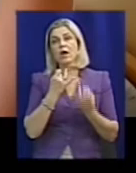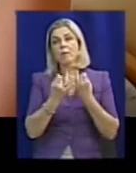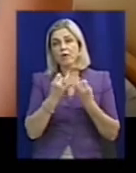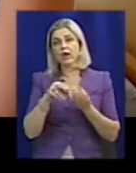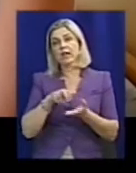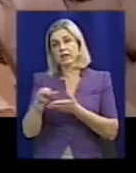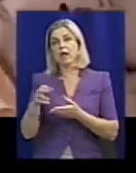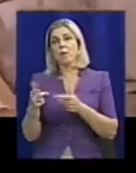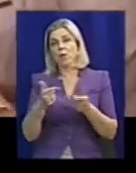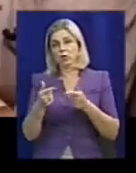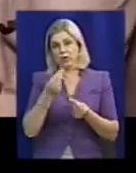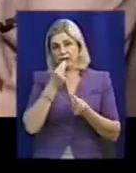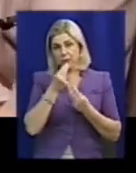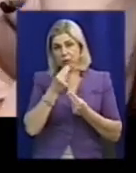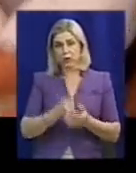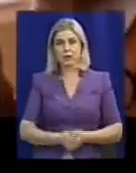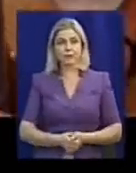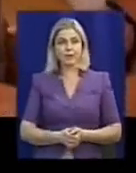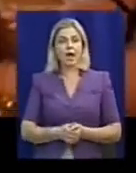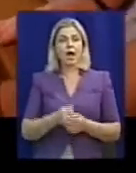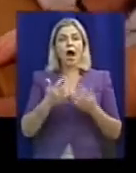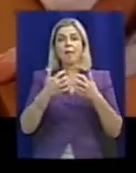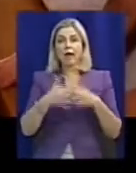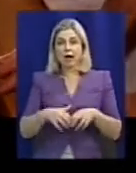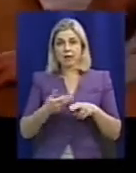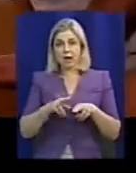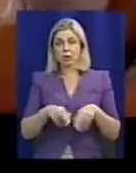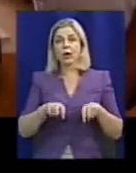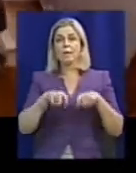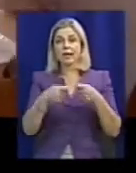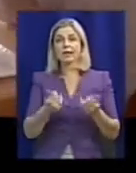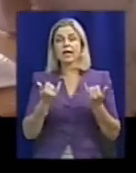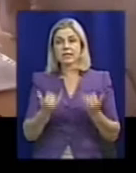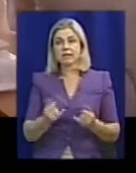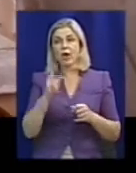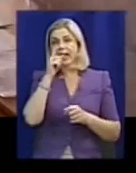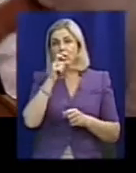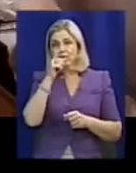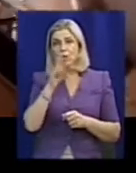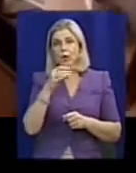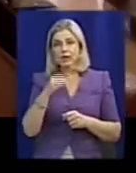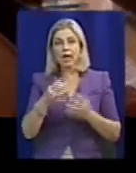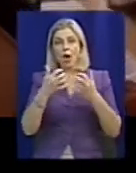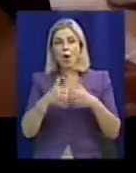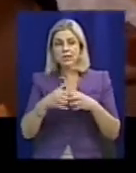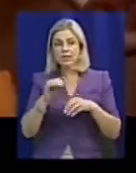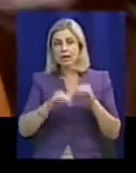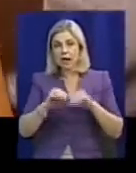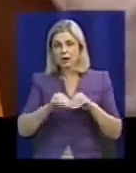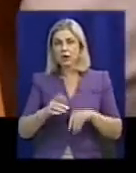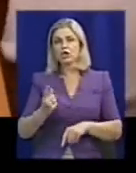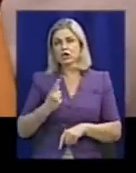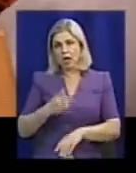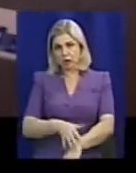приготувати поїсти. Апарат, який благодійники передали лікарні сьогодні, кисневий концентратор, оплатили першим і чекали найдовше